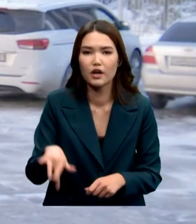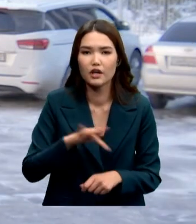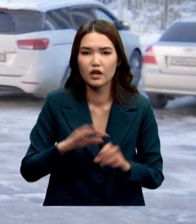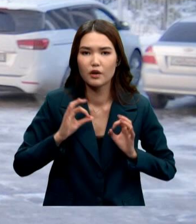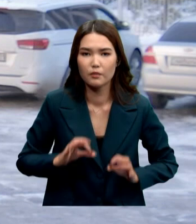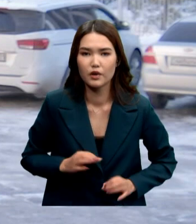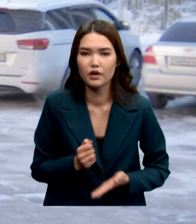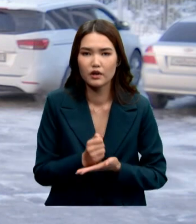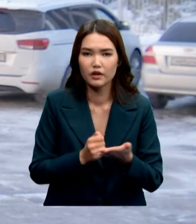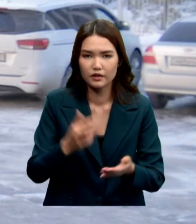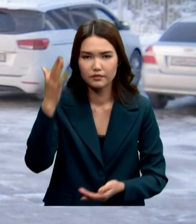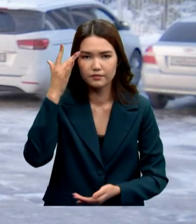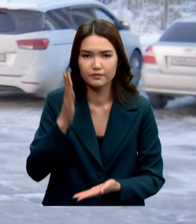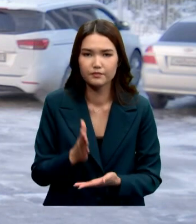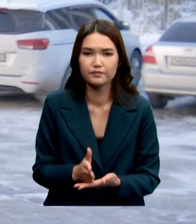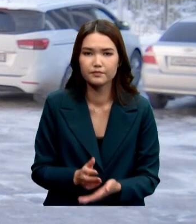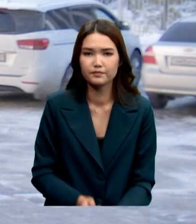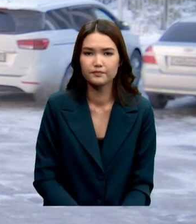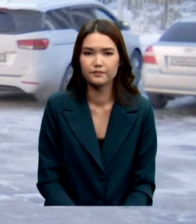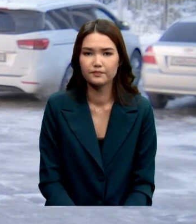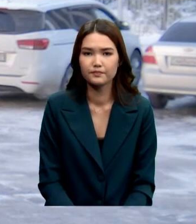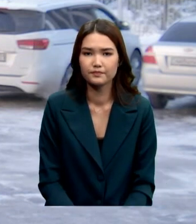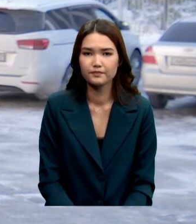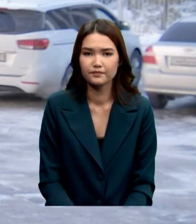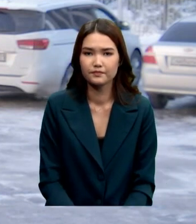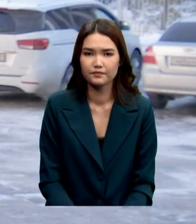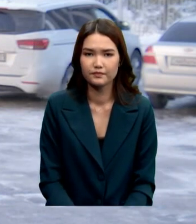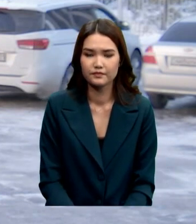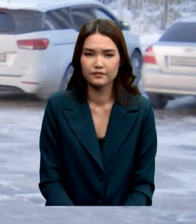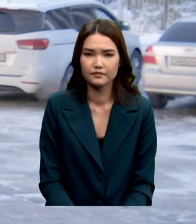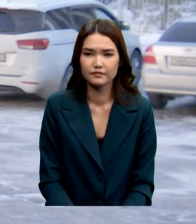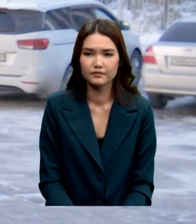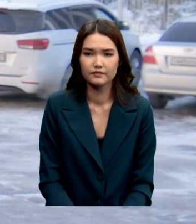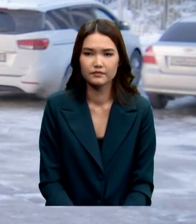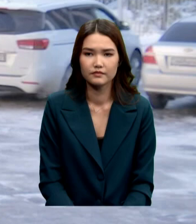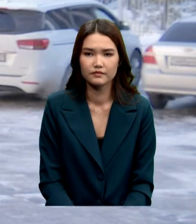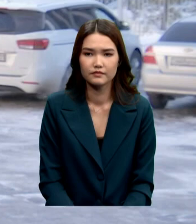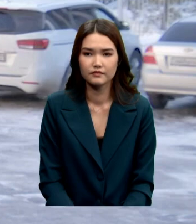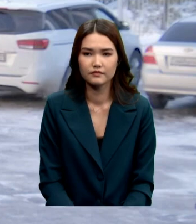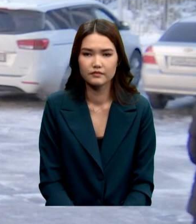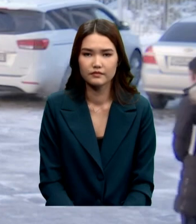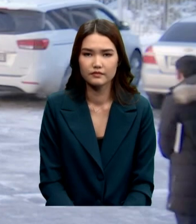прокуратурасына жібермекші. Саят Ермек, Шалқар Шуақбай, Ақтөре Талдыбек, Атамекен Бизнес, Астана.